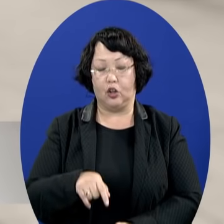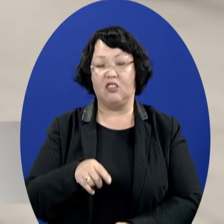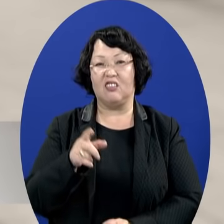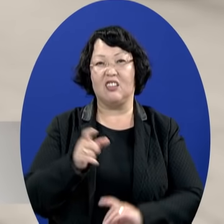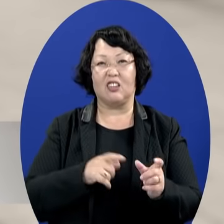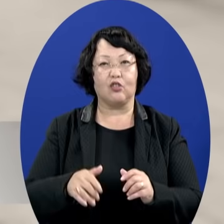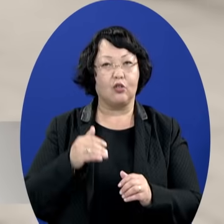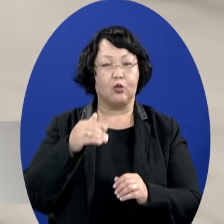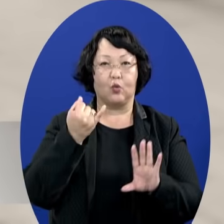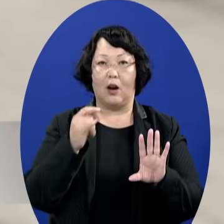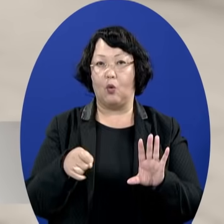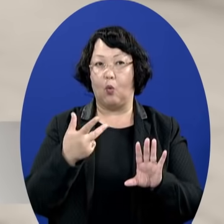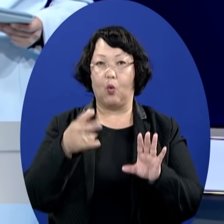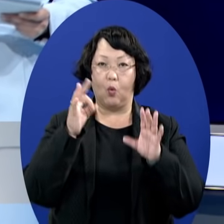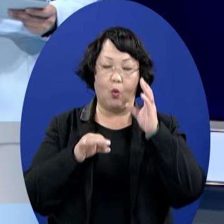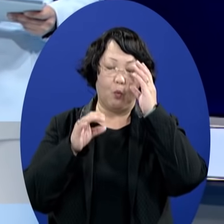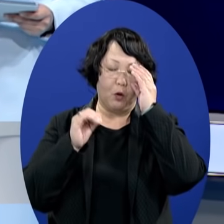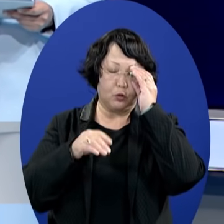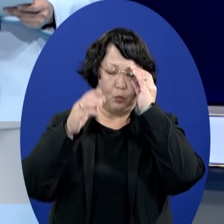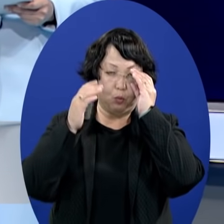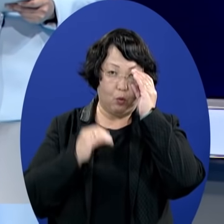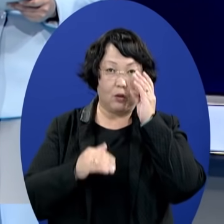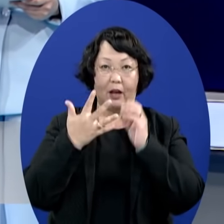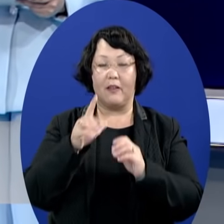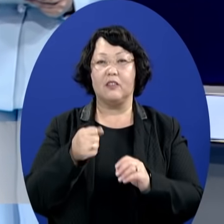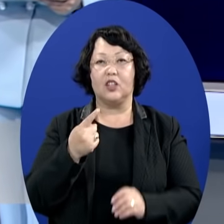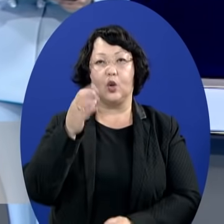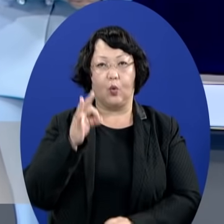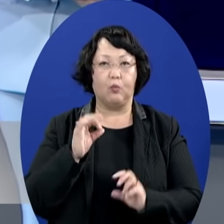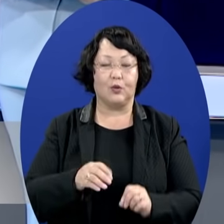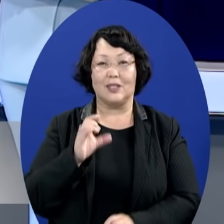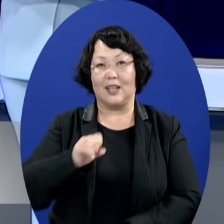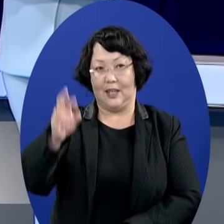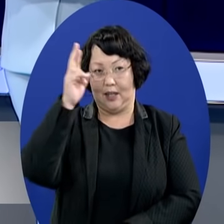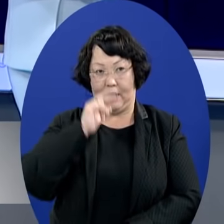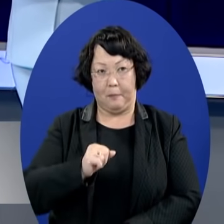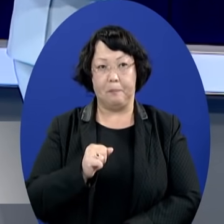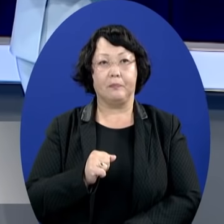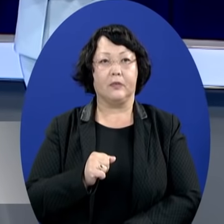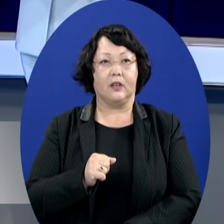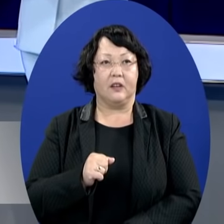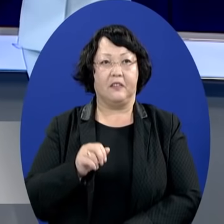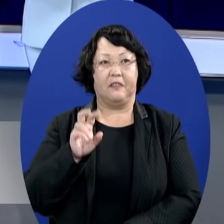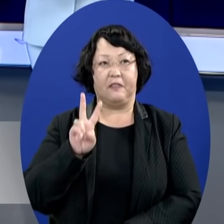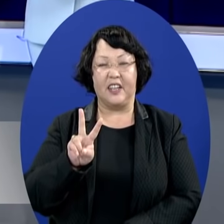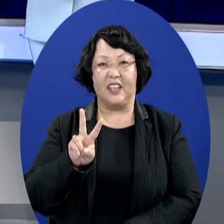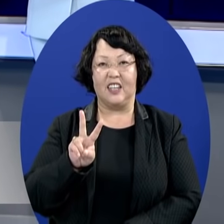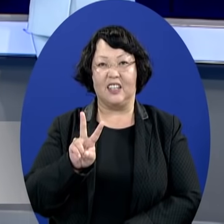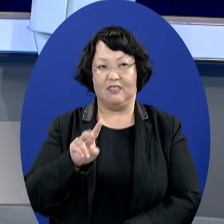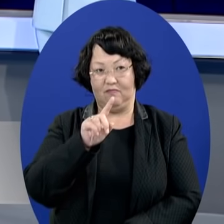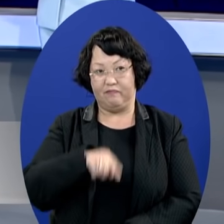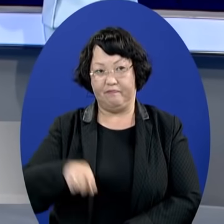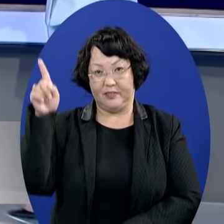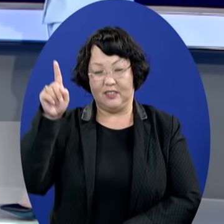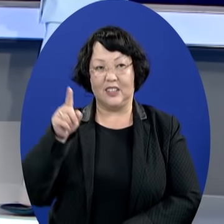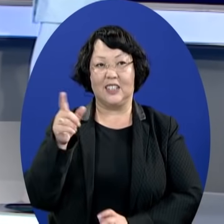таамга 5.6% буулгаж 5.1% төрсөн. За сангийн яамны зүгээс ч за мөн V хэлбэрийн эдийн засгийн өсөлт үүснэ